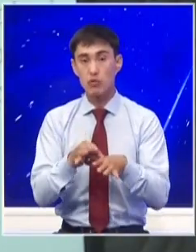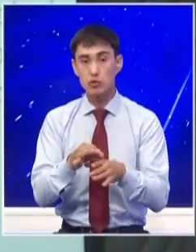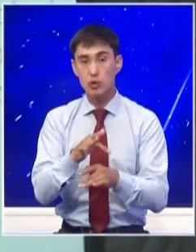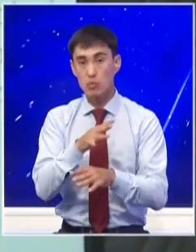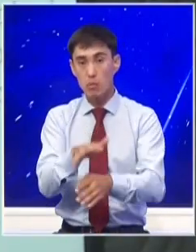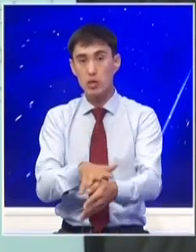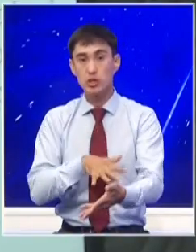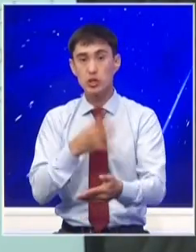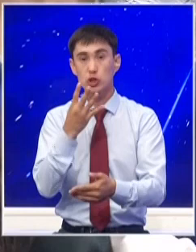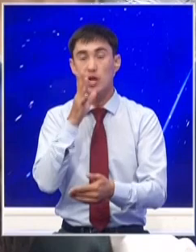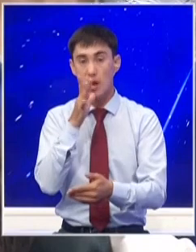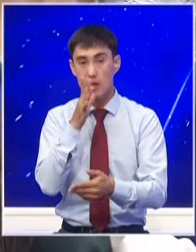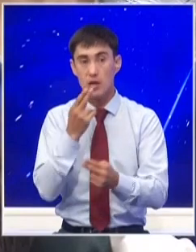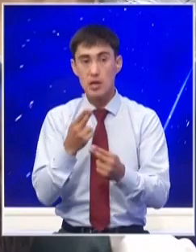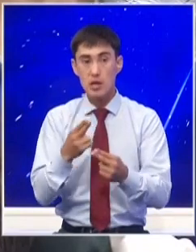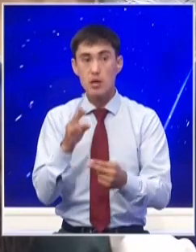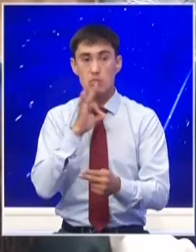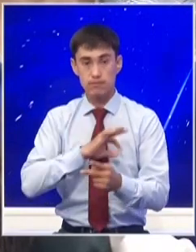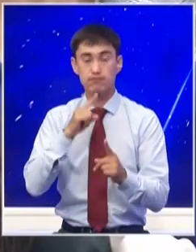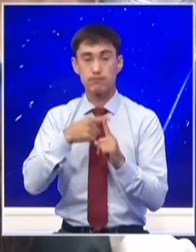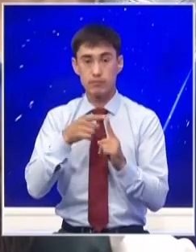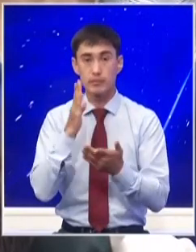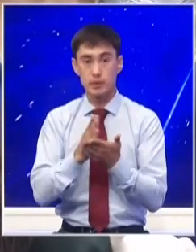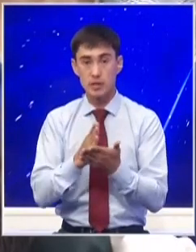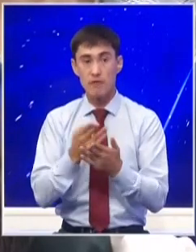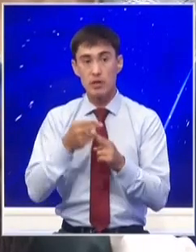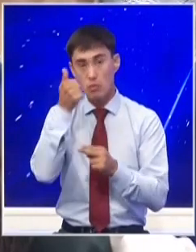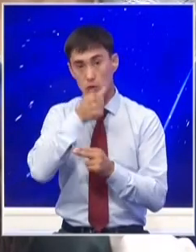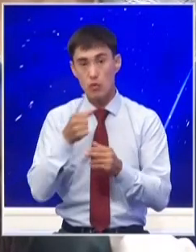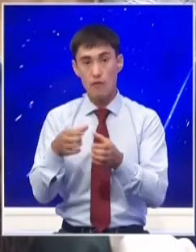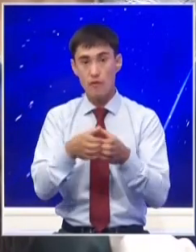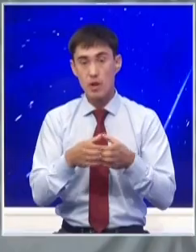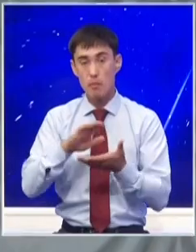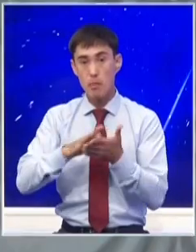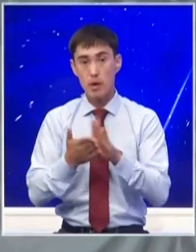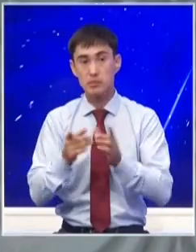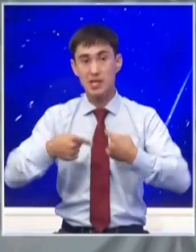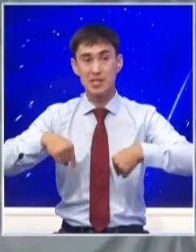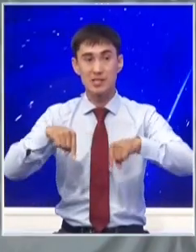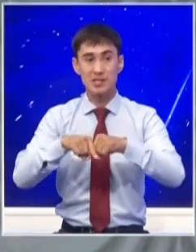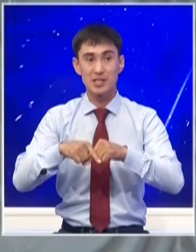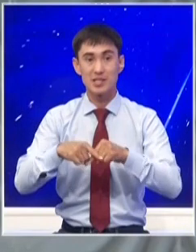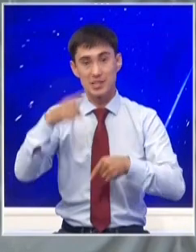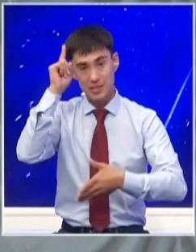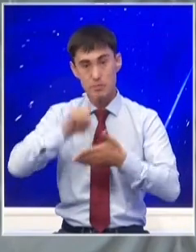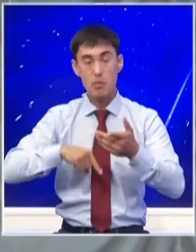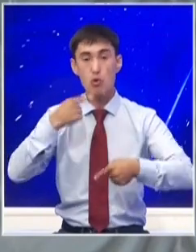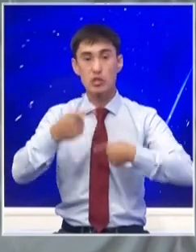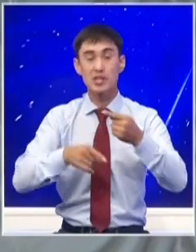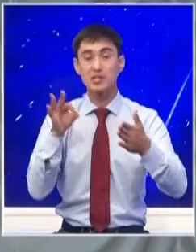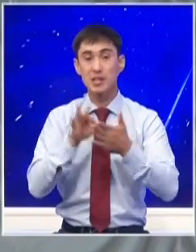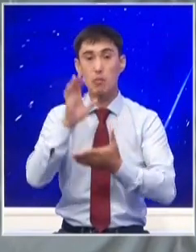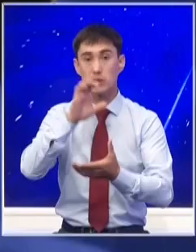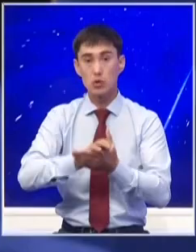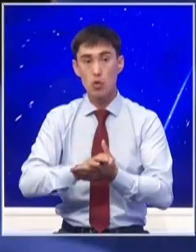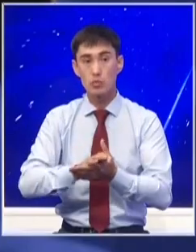на протяжении 4 лет и приносит свои плоды. В этом году филиал заключил меморандум с организацией «Сенмен Болашак». Цель – познакомить